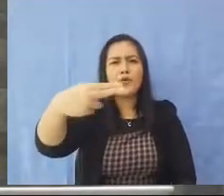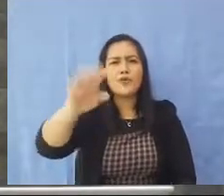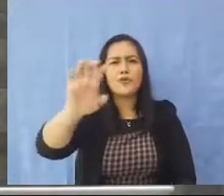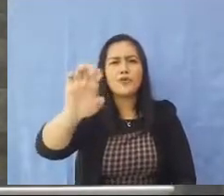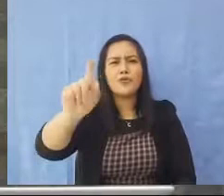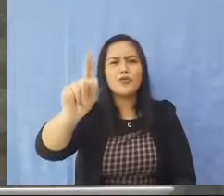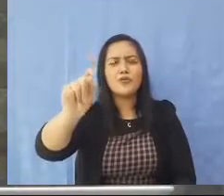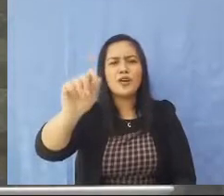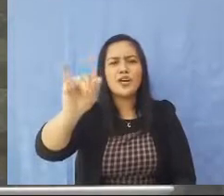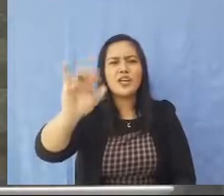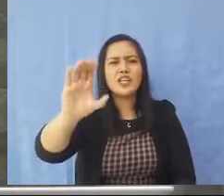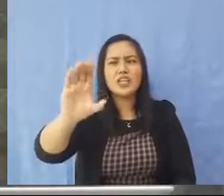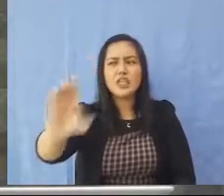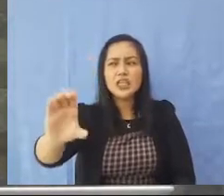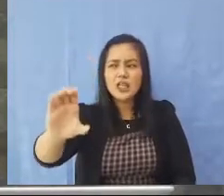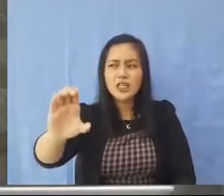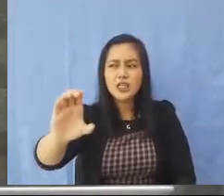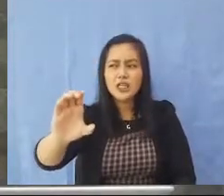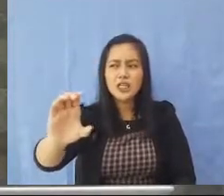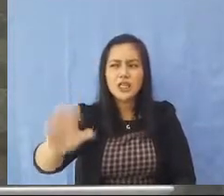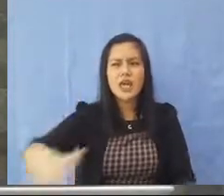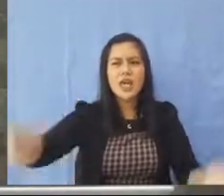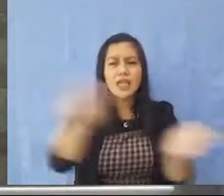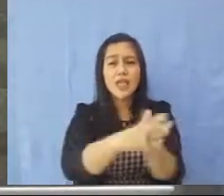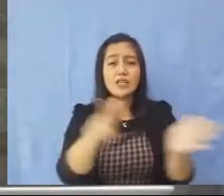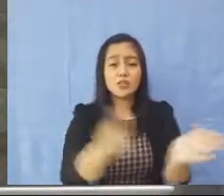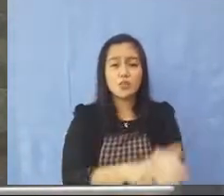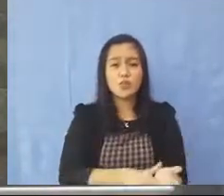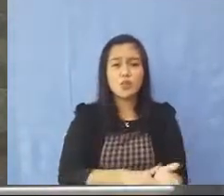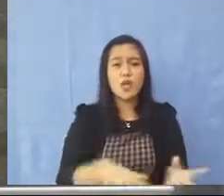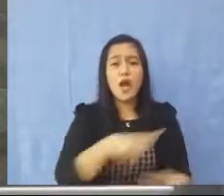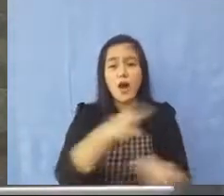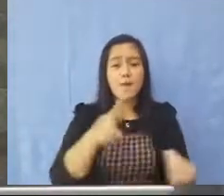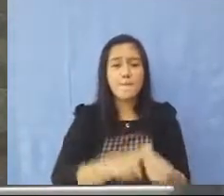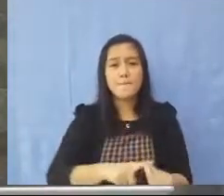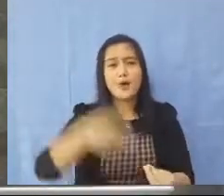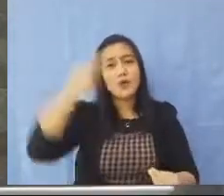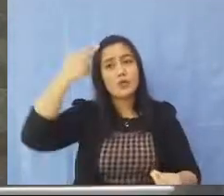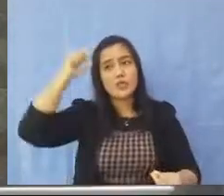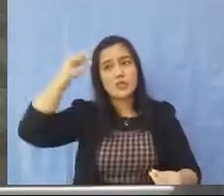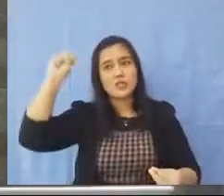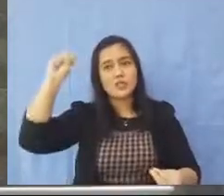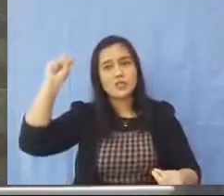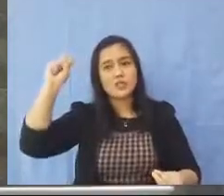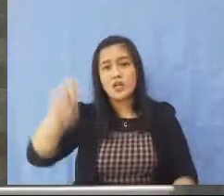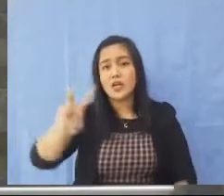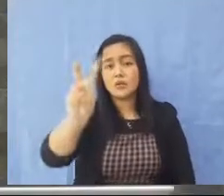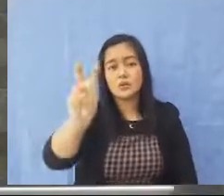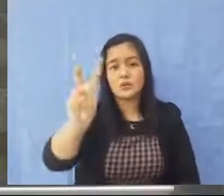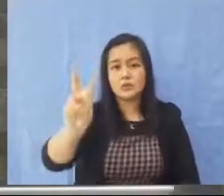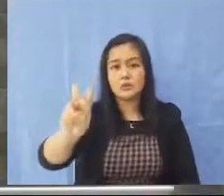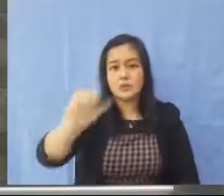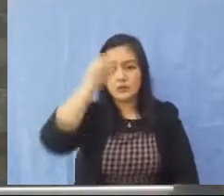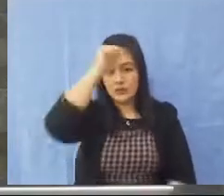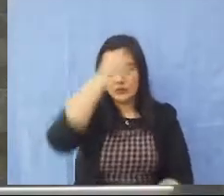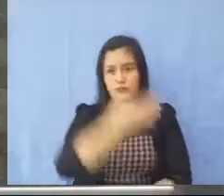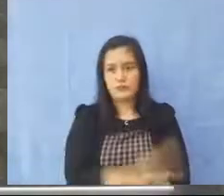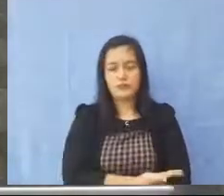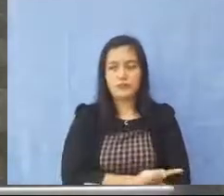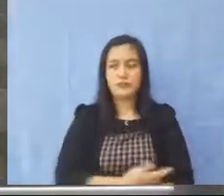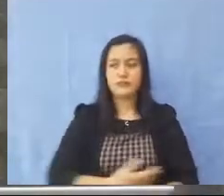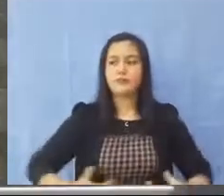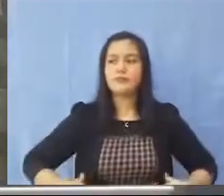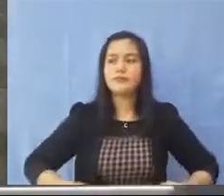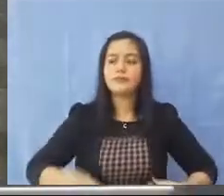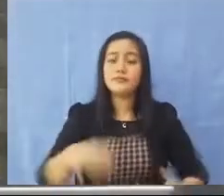Jacob's prophetic wrap up patungkol sa kanyang 12 sons sa chapter 49. Makikita po natin 'yan diyan. All right? So that